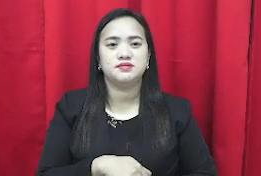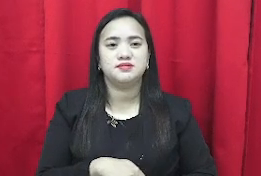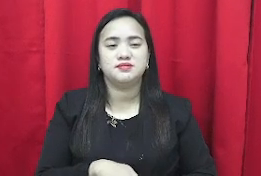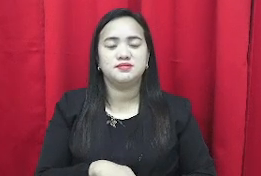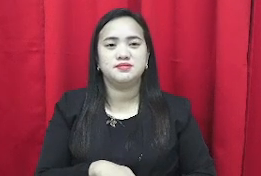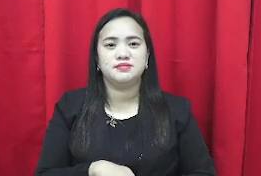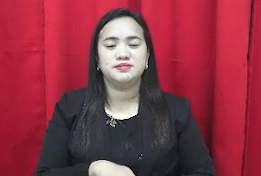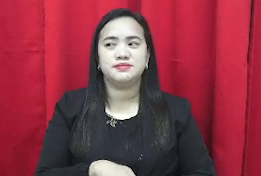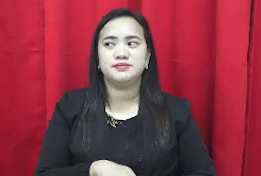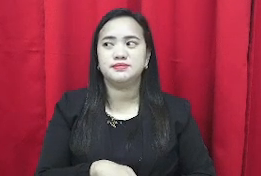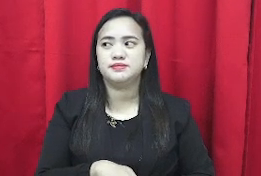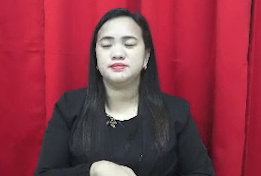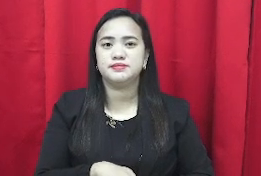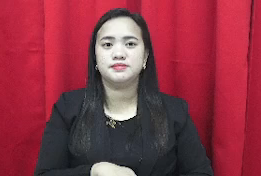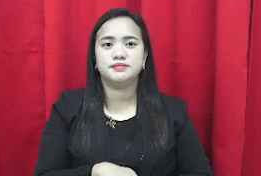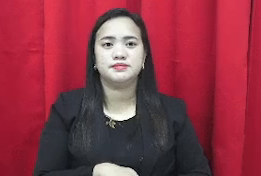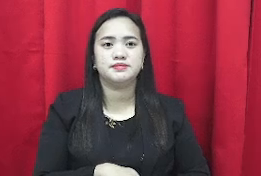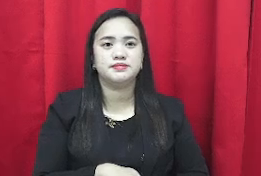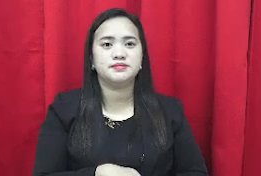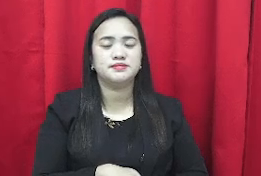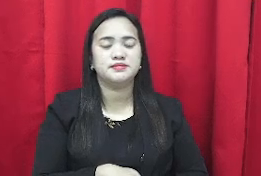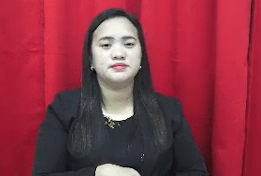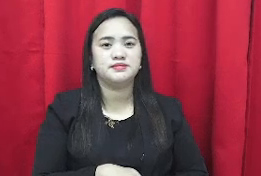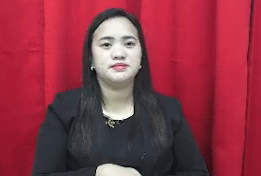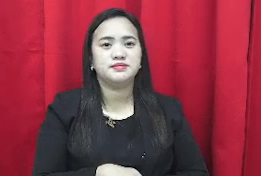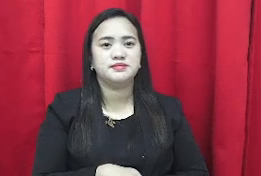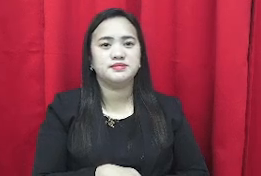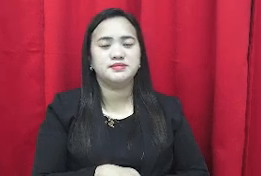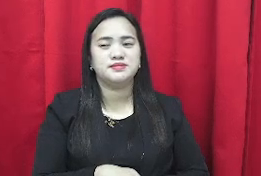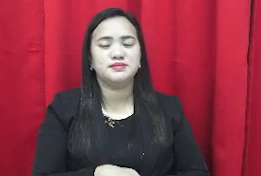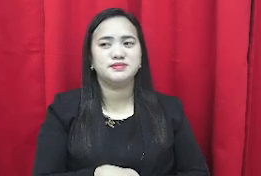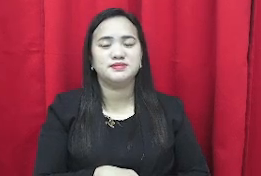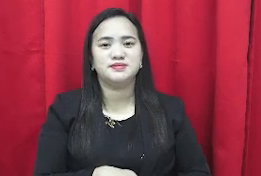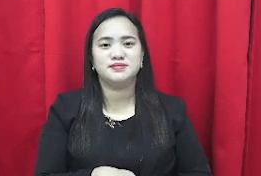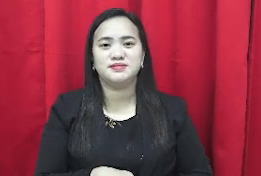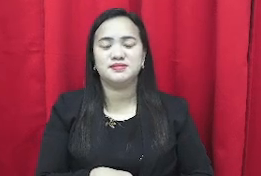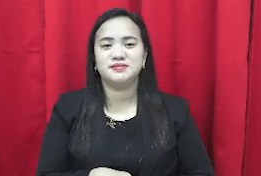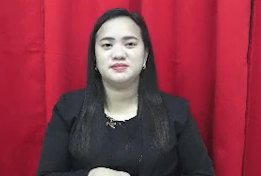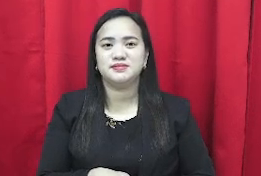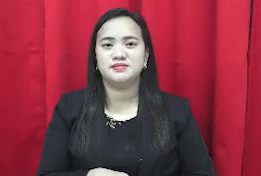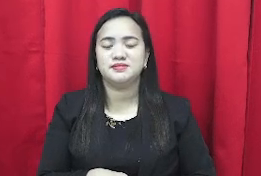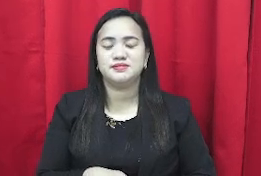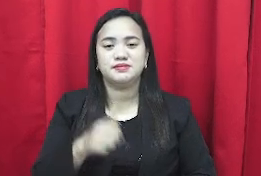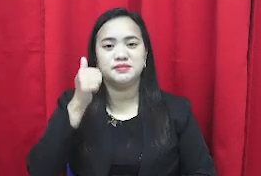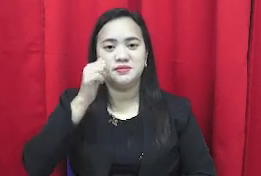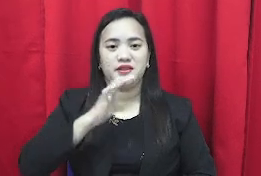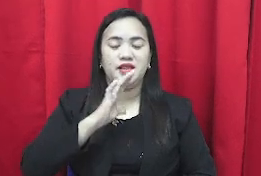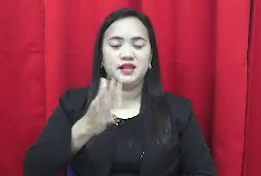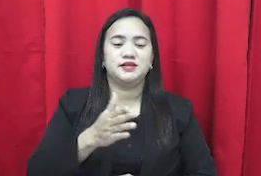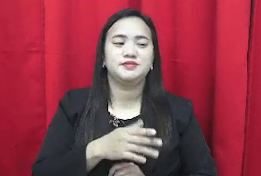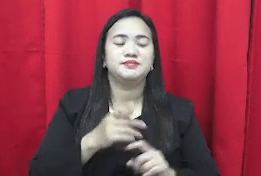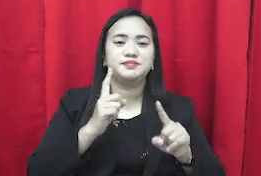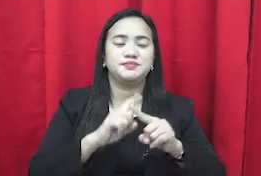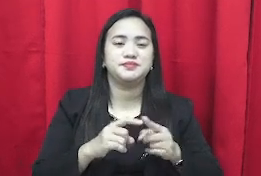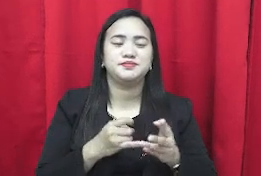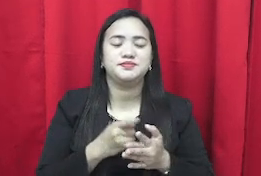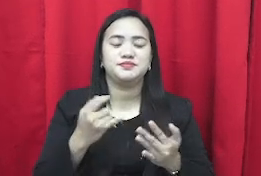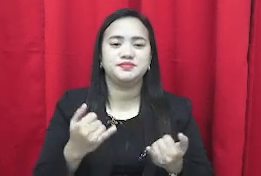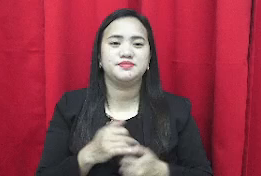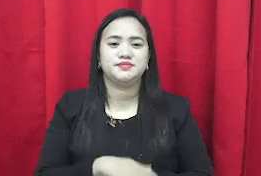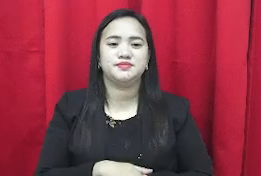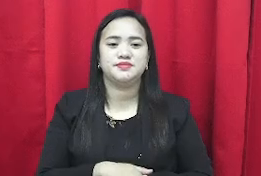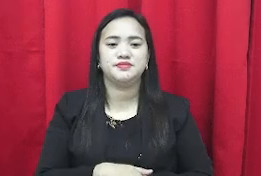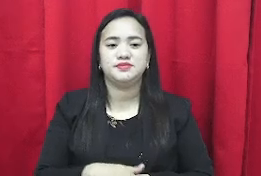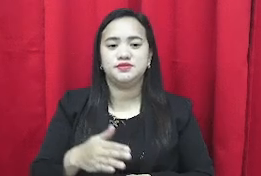ah ah babae din yun baka mabaya mo yan Seryosohin niyo Pero babae talaga ah Alam niyo mga